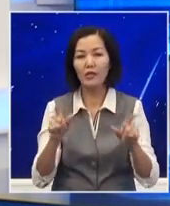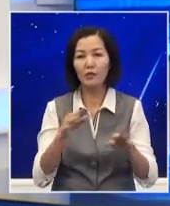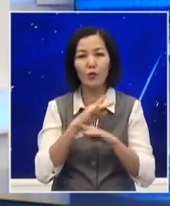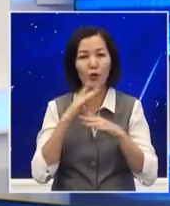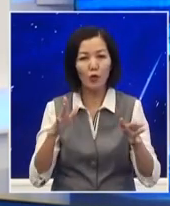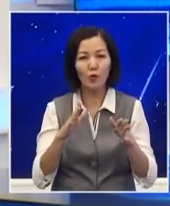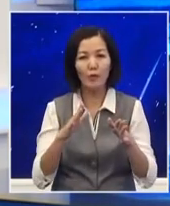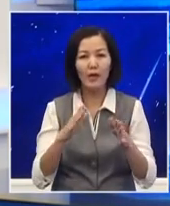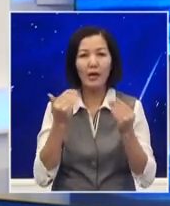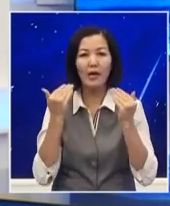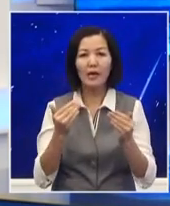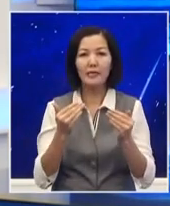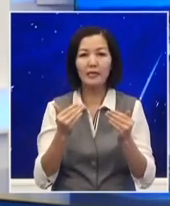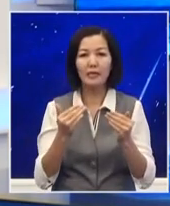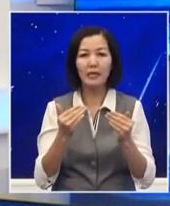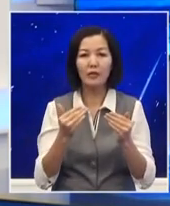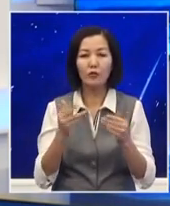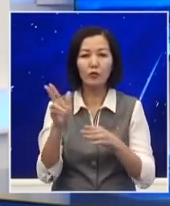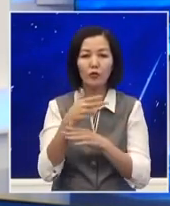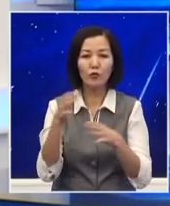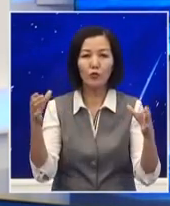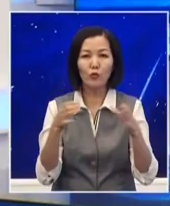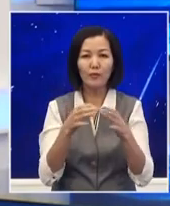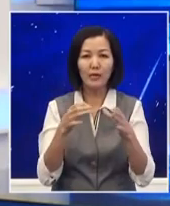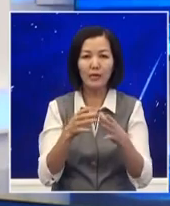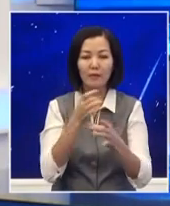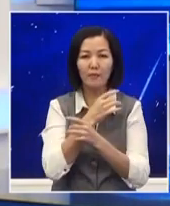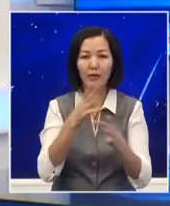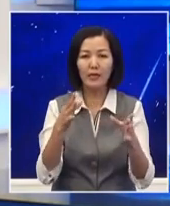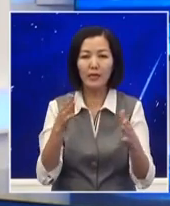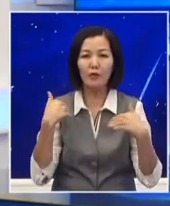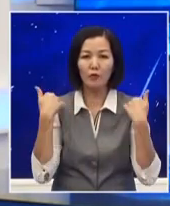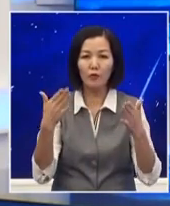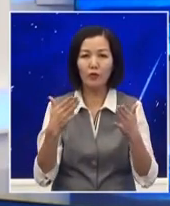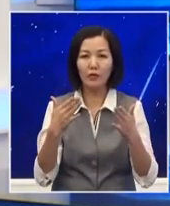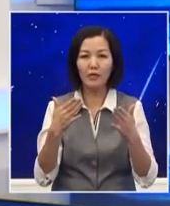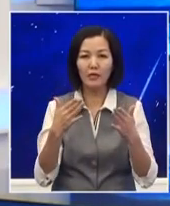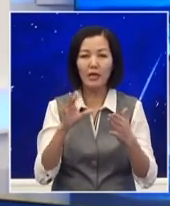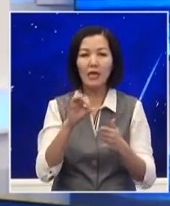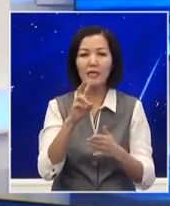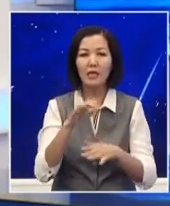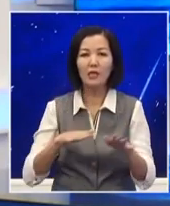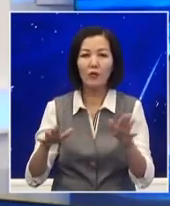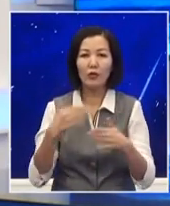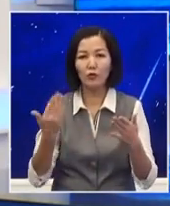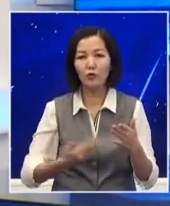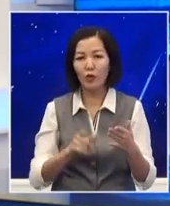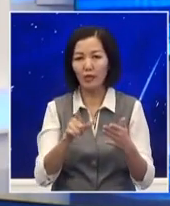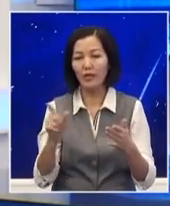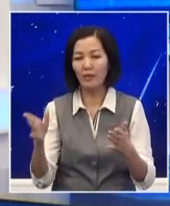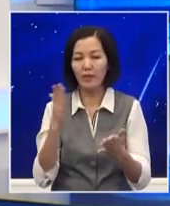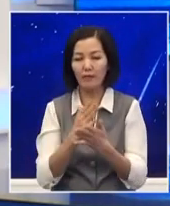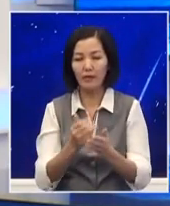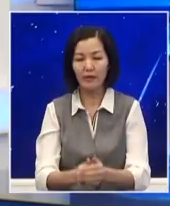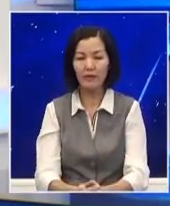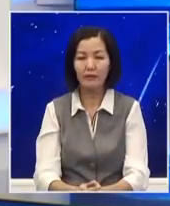келеді. Тілшілер тілекші қауым екен аян. Түсіру тобымыз арқылы мерекелік лебіздерін аманаттағандар қатарында Сарқан ауданының